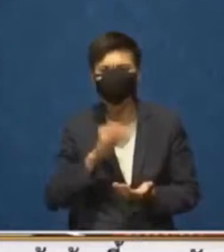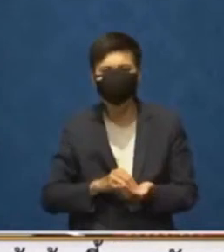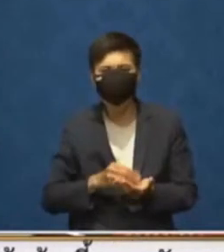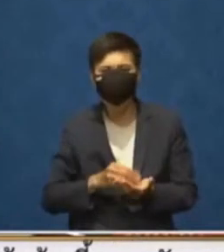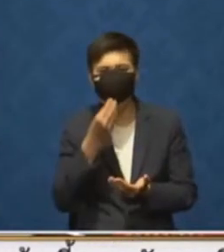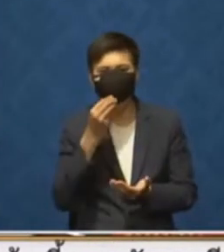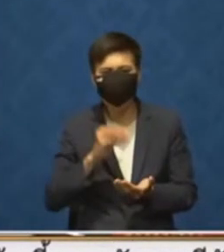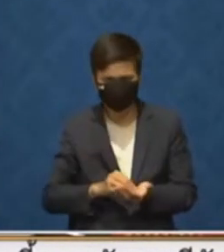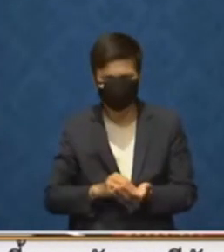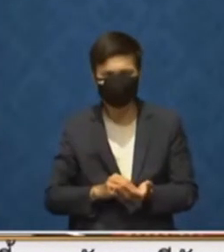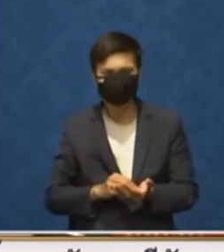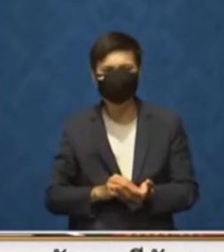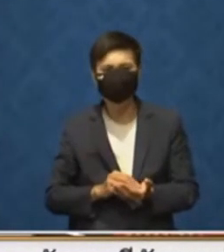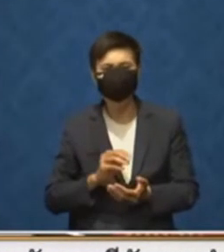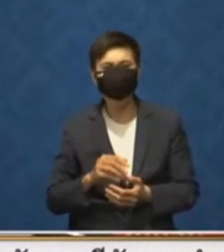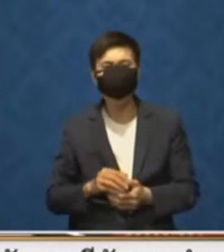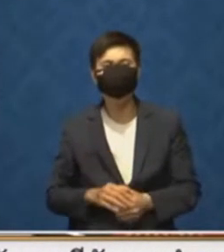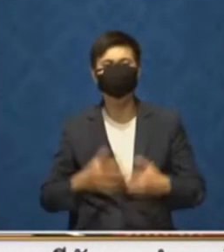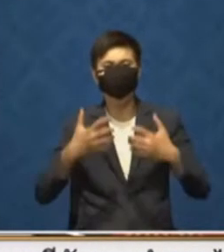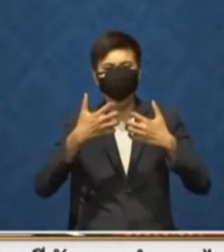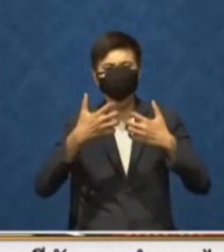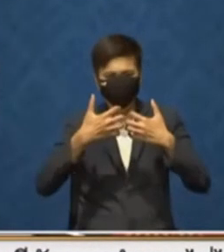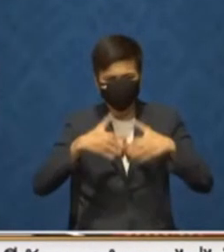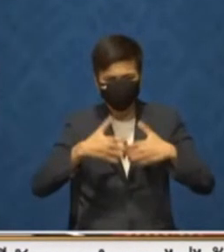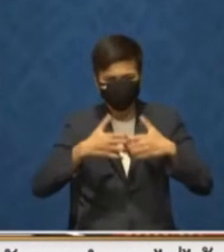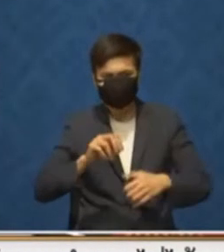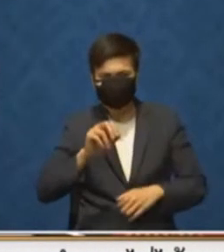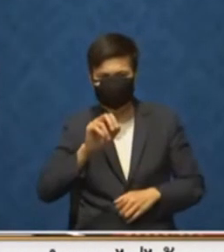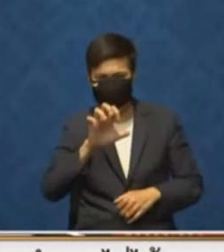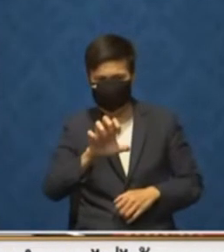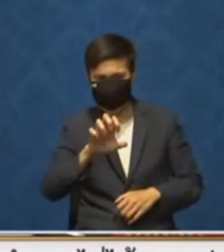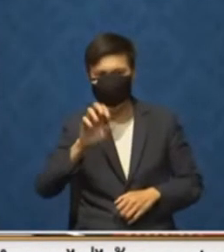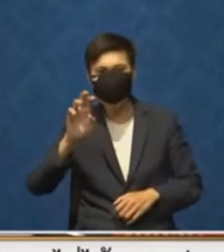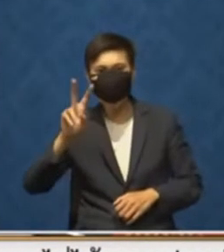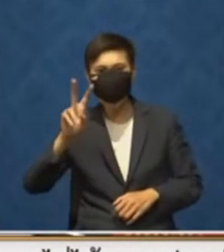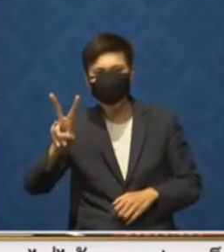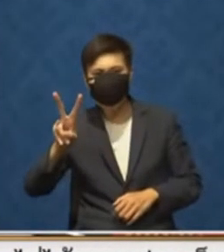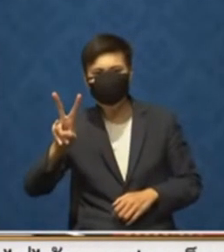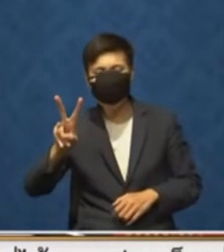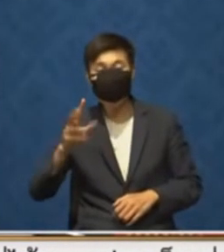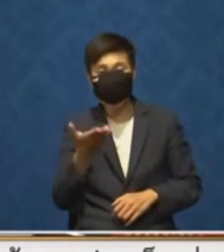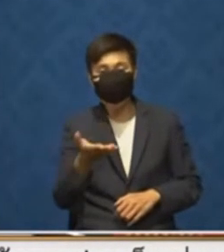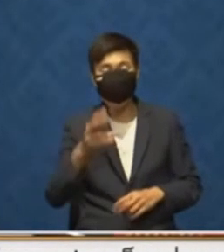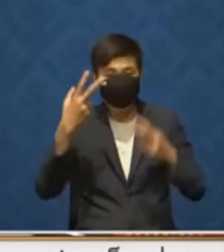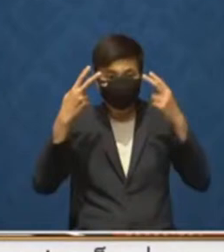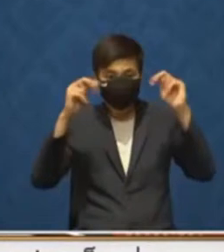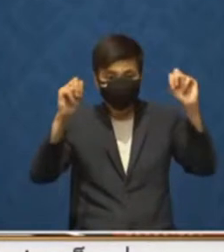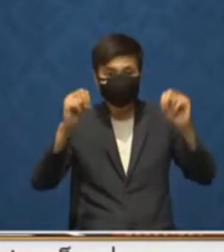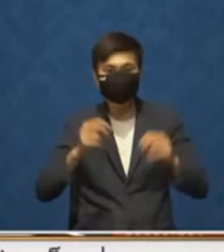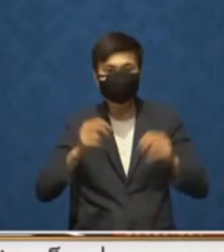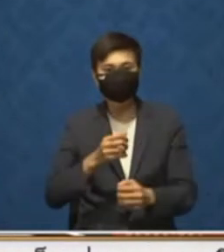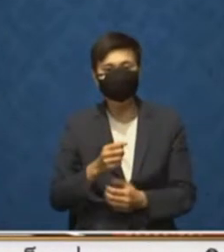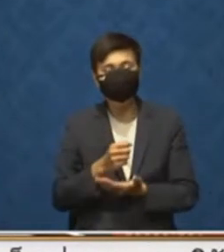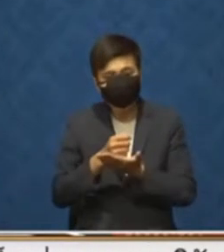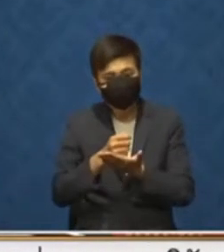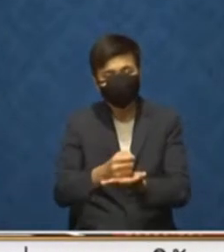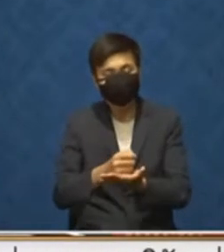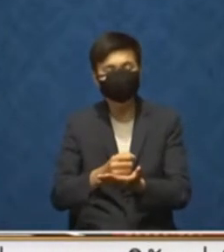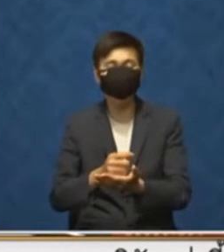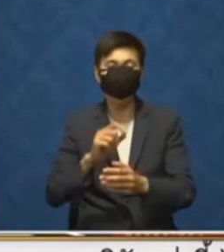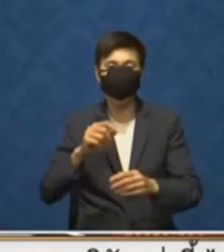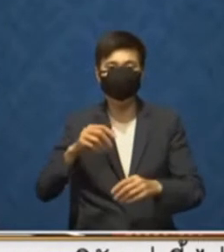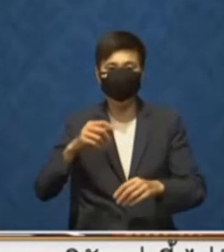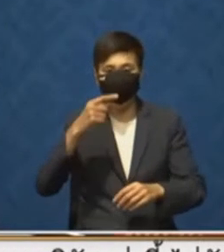อุตสาหกรรมทีวีท่านนายกบอกครับว่าจะทำให้ประเทศไทยเดินนำ